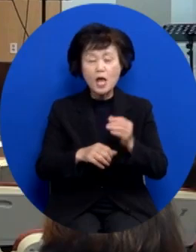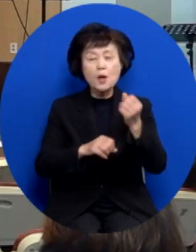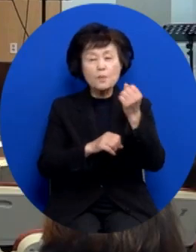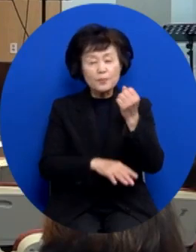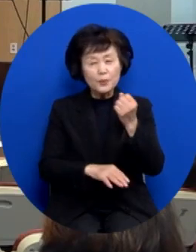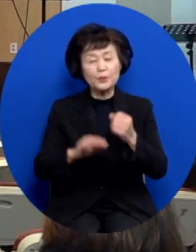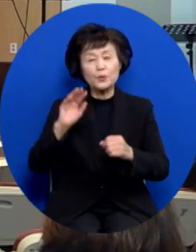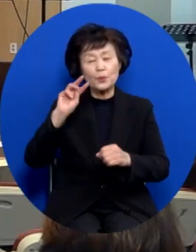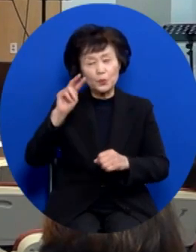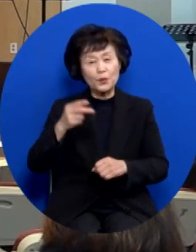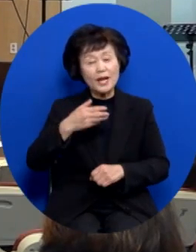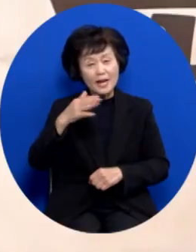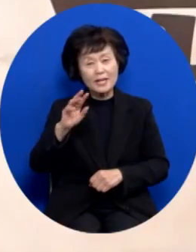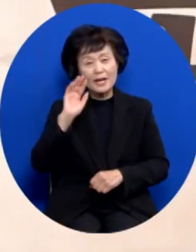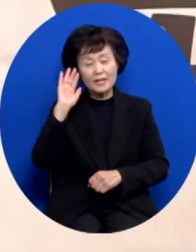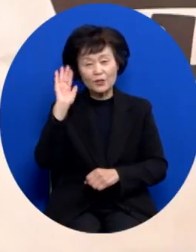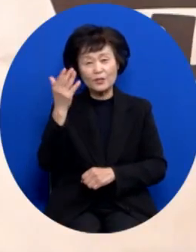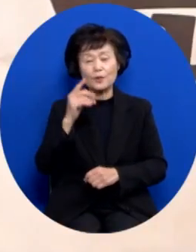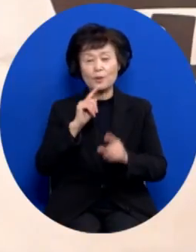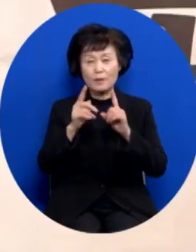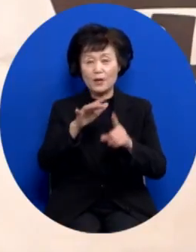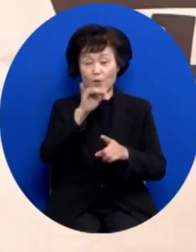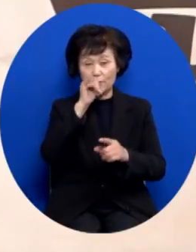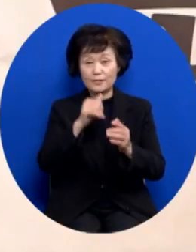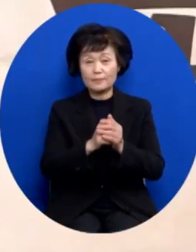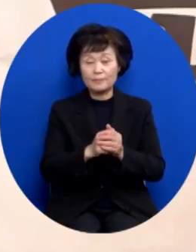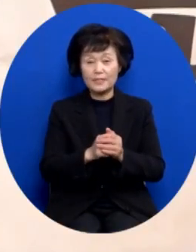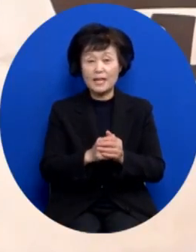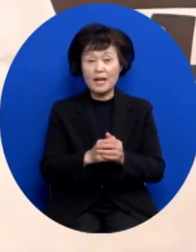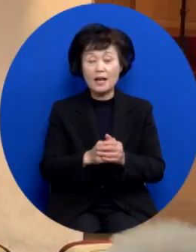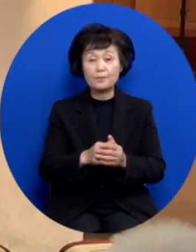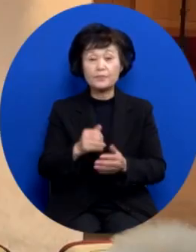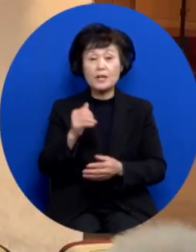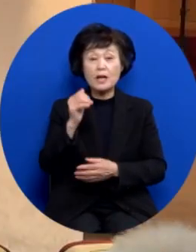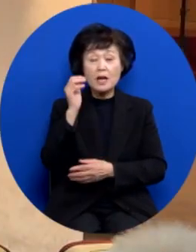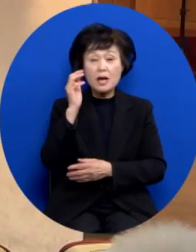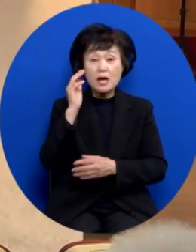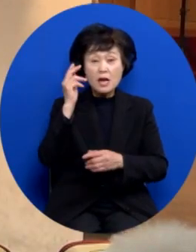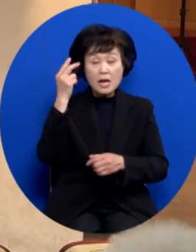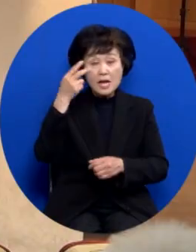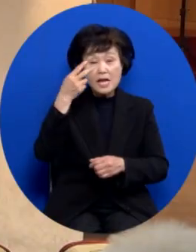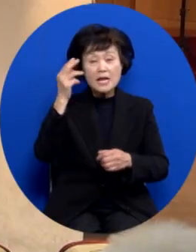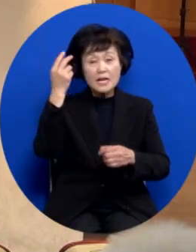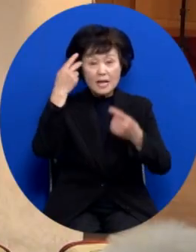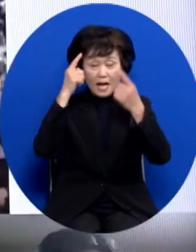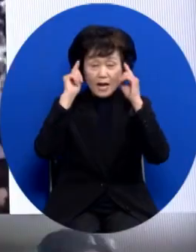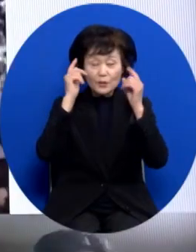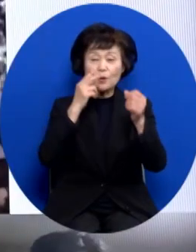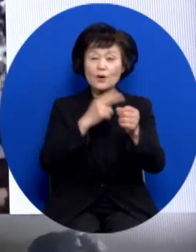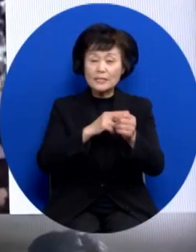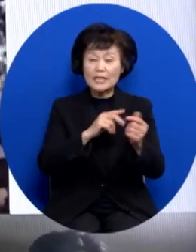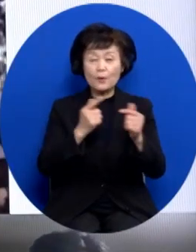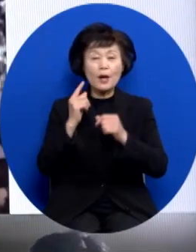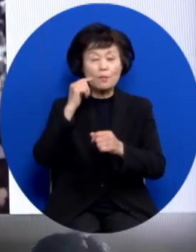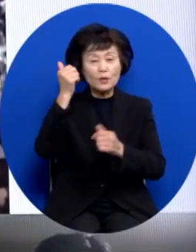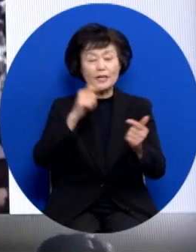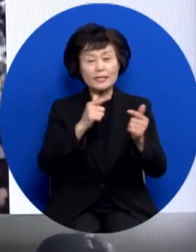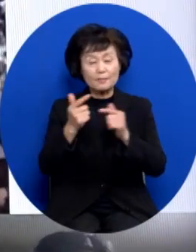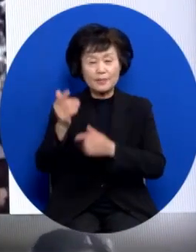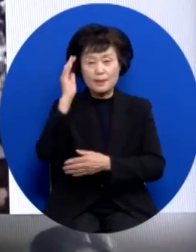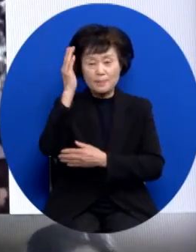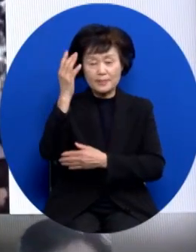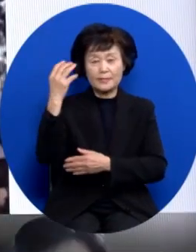발표회에서는 감신대 이덕주 서울신대 박명수 교수가 발제자로 나서 초계한국교회 부흥운동과 민족